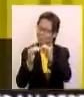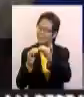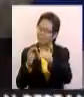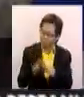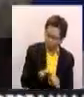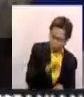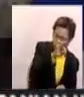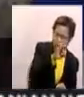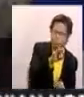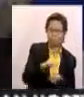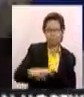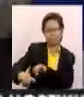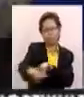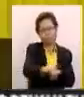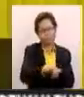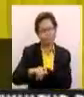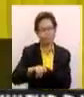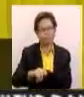bekerjasama.